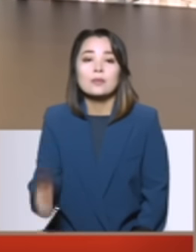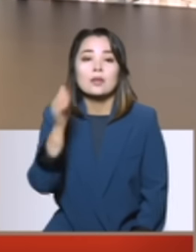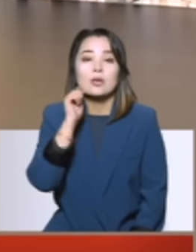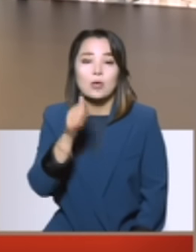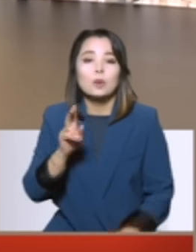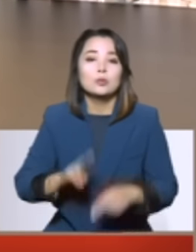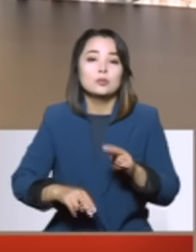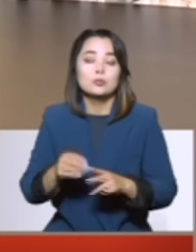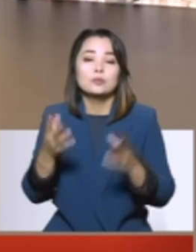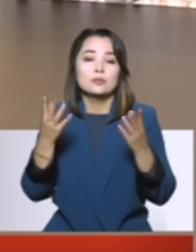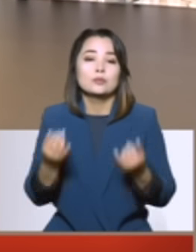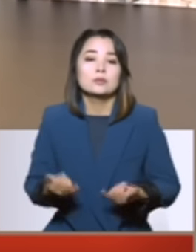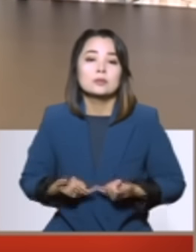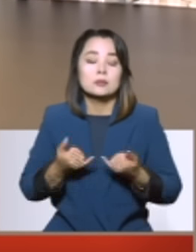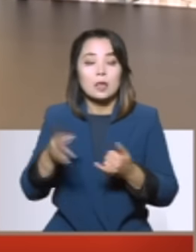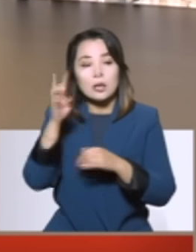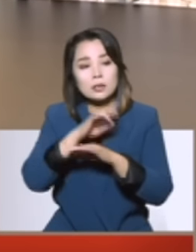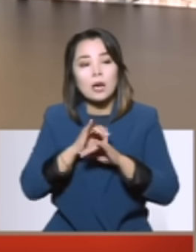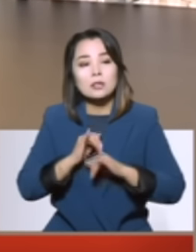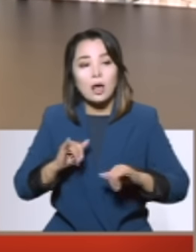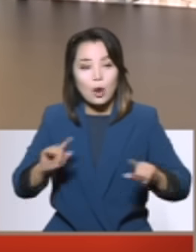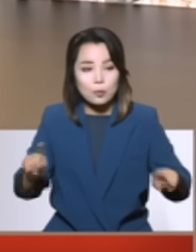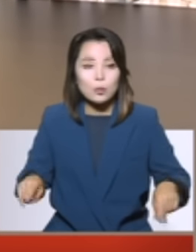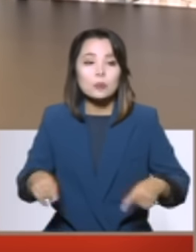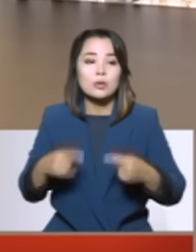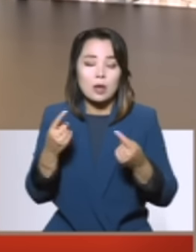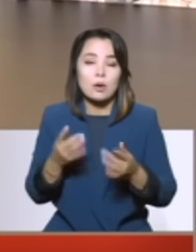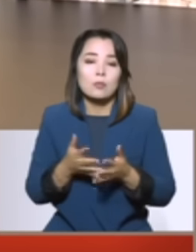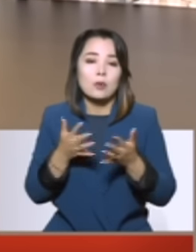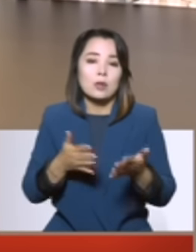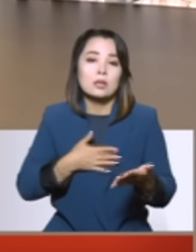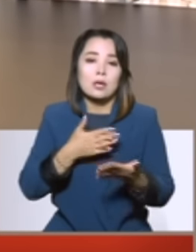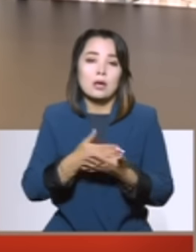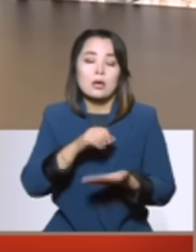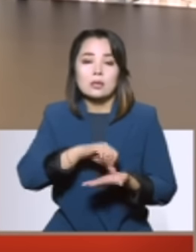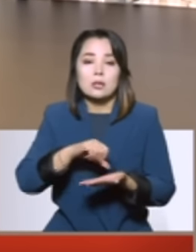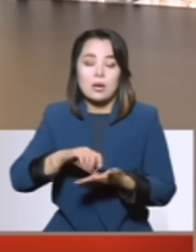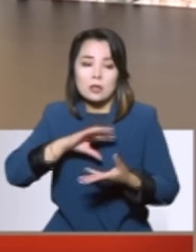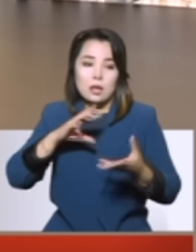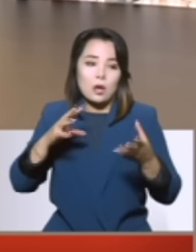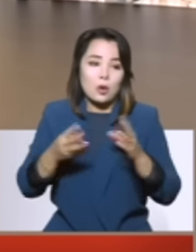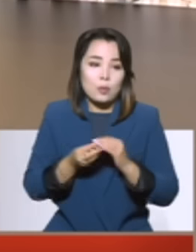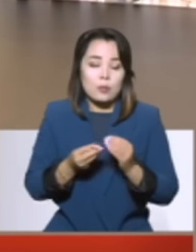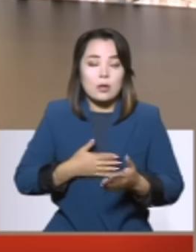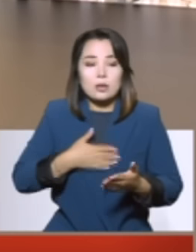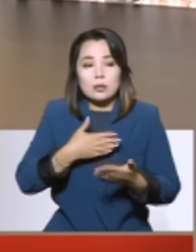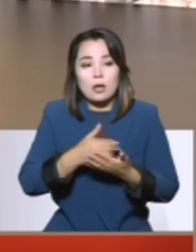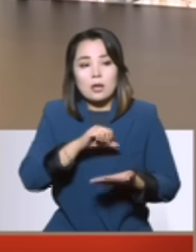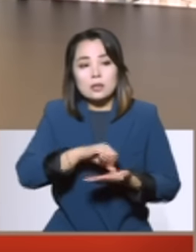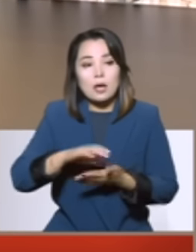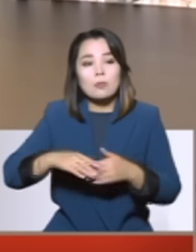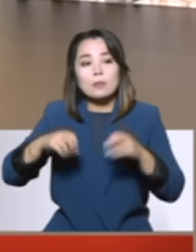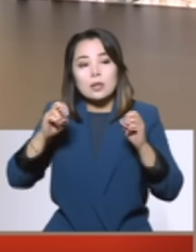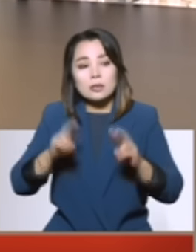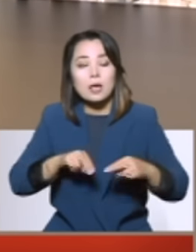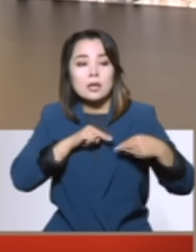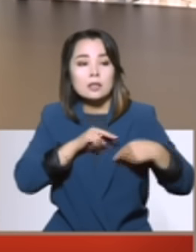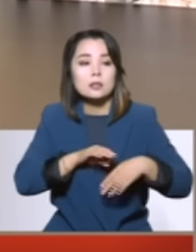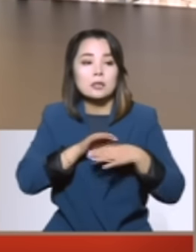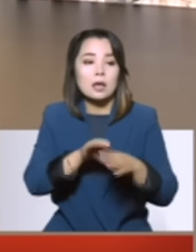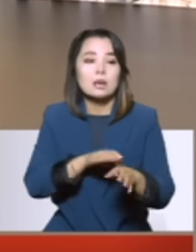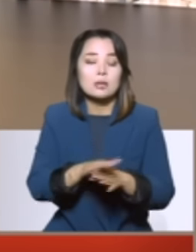Ертең құрылысшылар күні, ел дамуына елеулі үлес қосып, өркениеттің қалыптасуына елеулі үлес қосатын мамандардың еңбегі